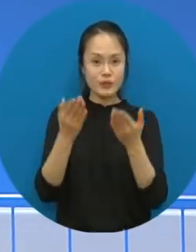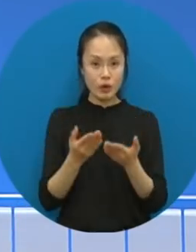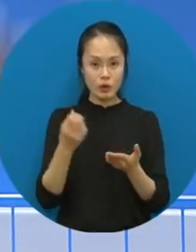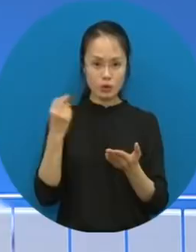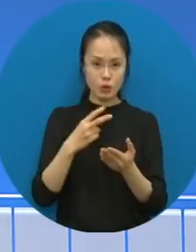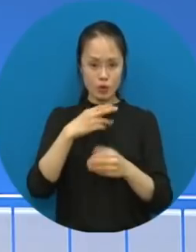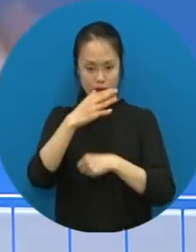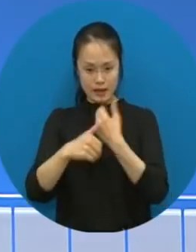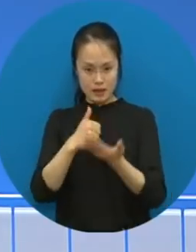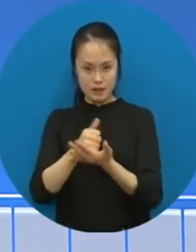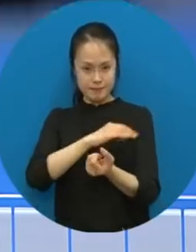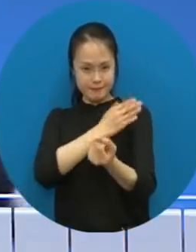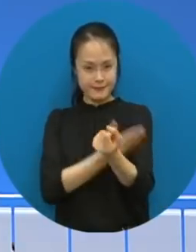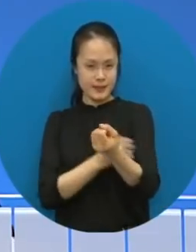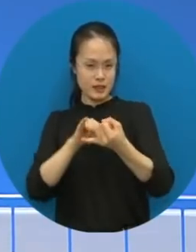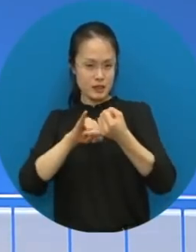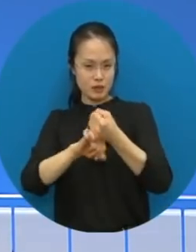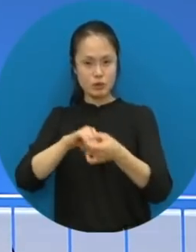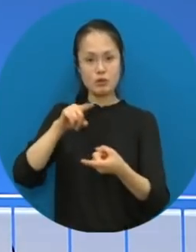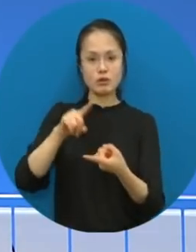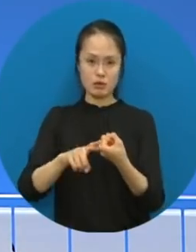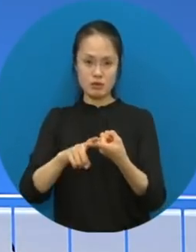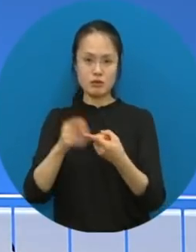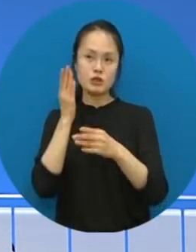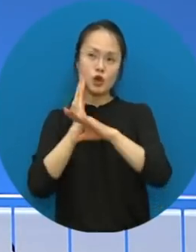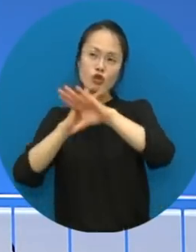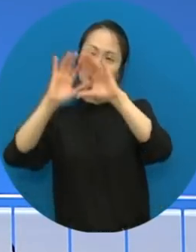능력의 약속대로 천상이 열리며